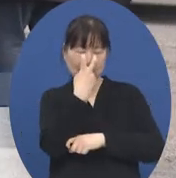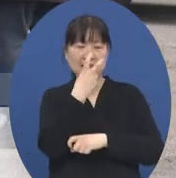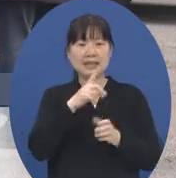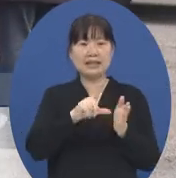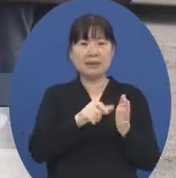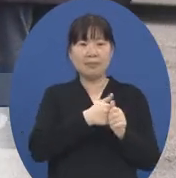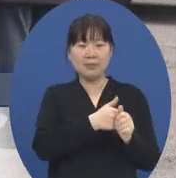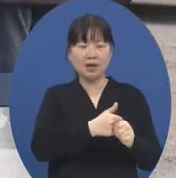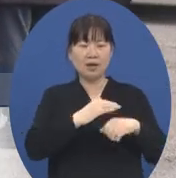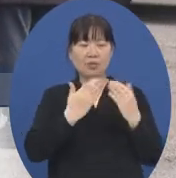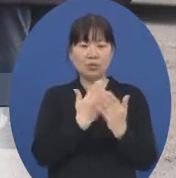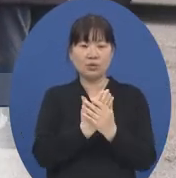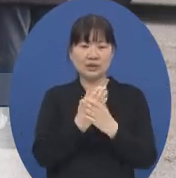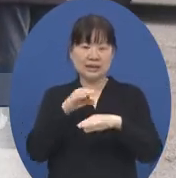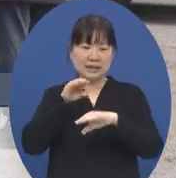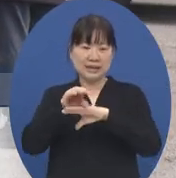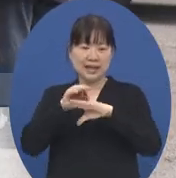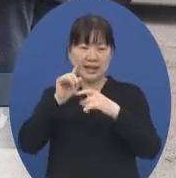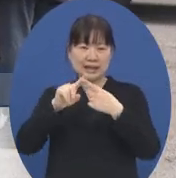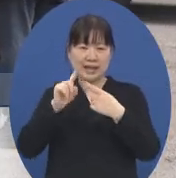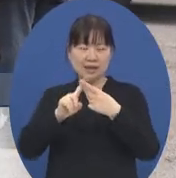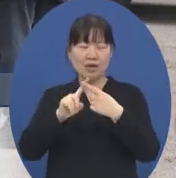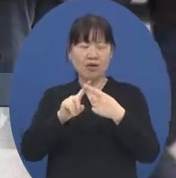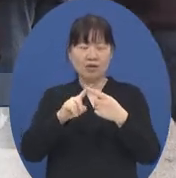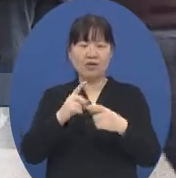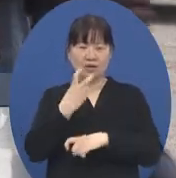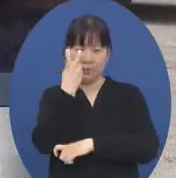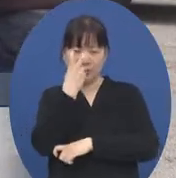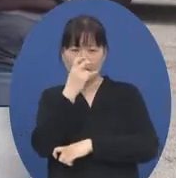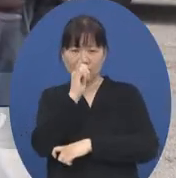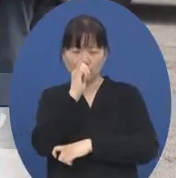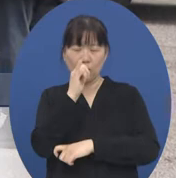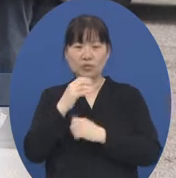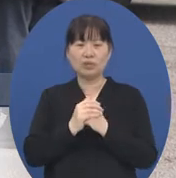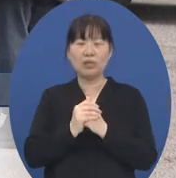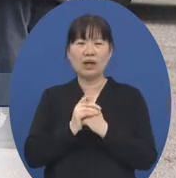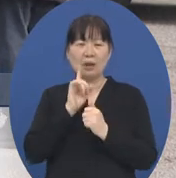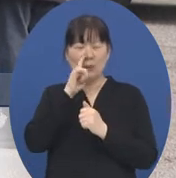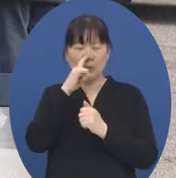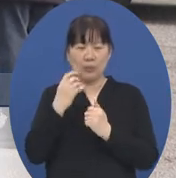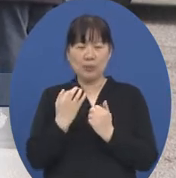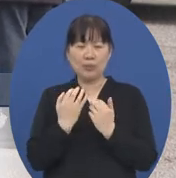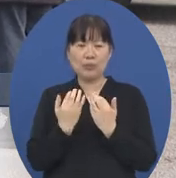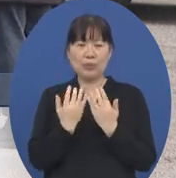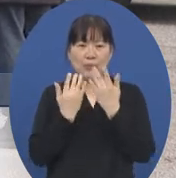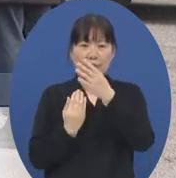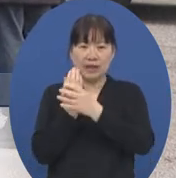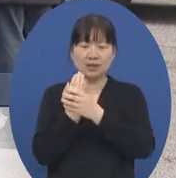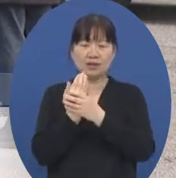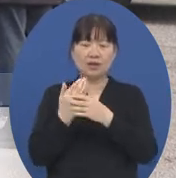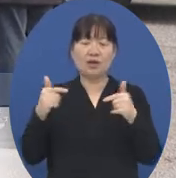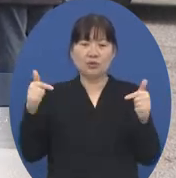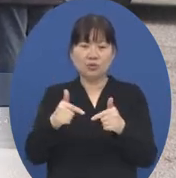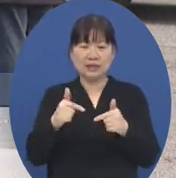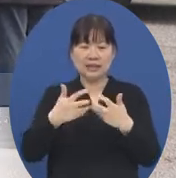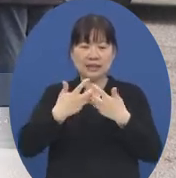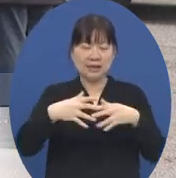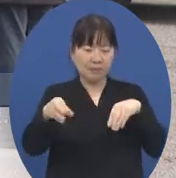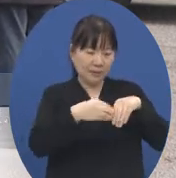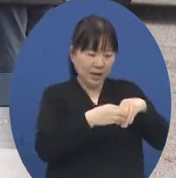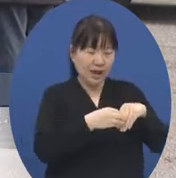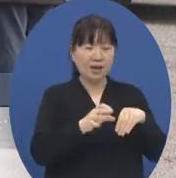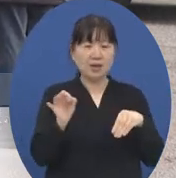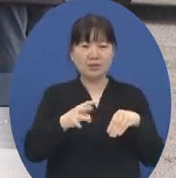차량 운행 제한을 홍보하고 있고요. 저감장치 부착 차량에 대해서 무상 클리닉을 실시하고 그